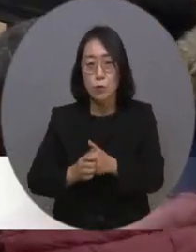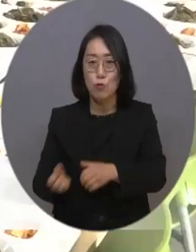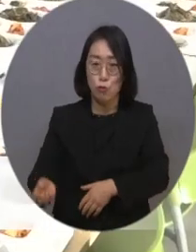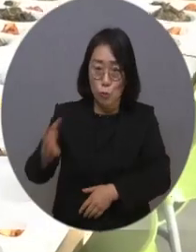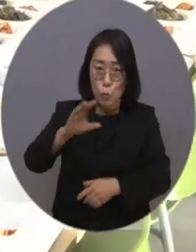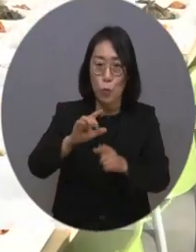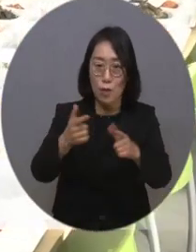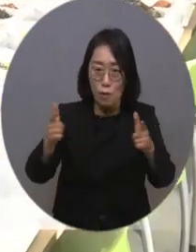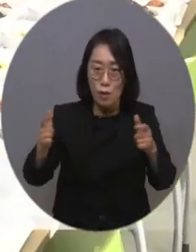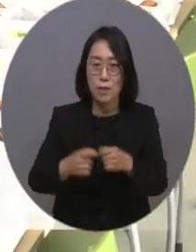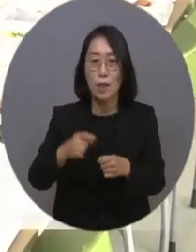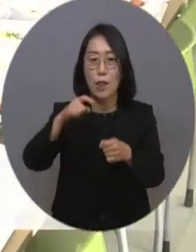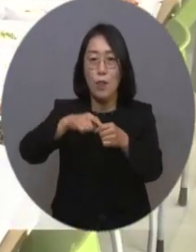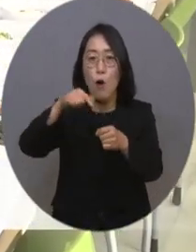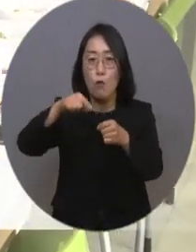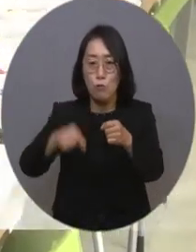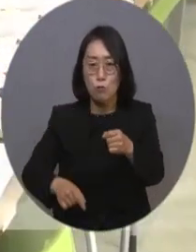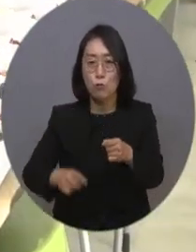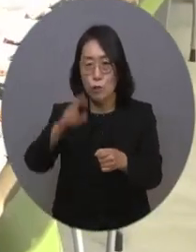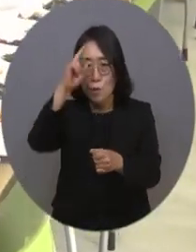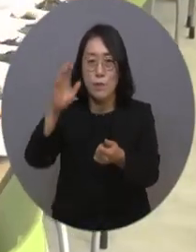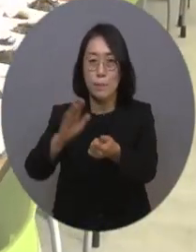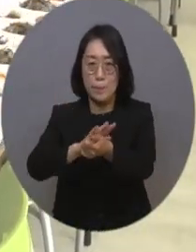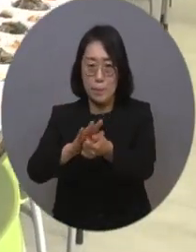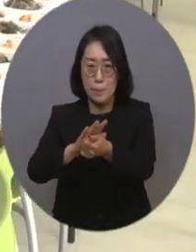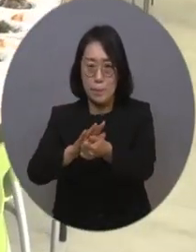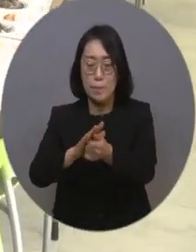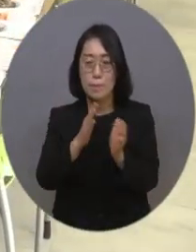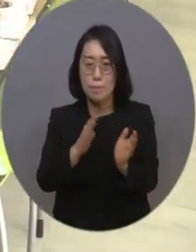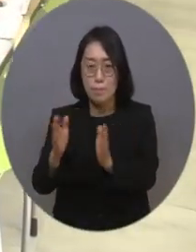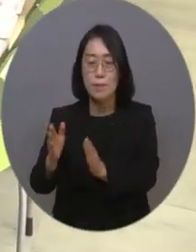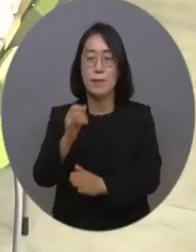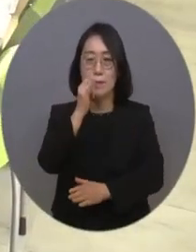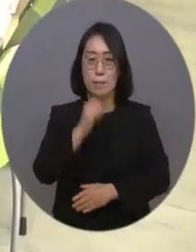행사와 설맞이 떡국 점심 식사 등 다양하게 꾸며졌습니다